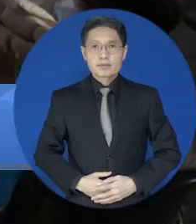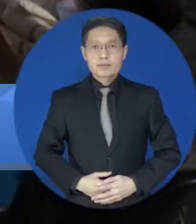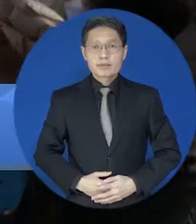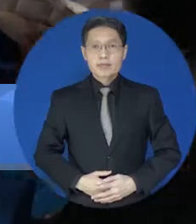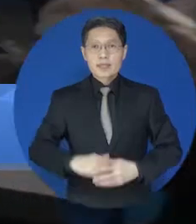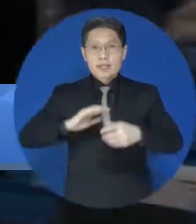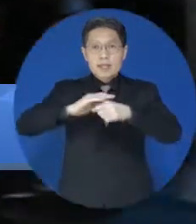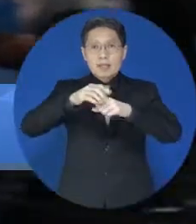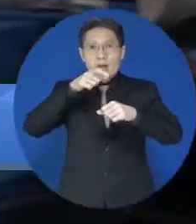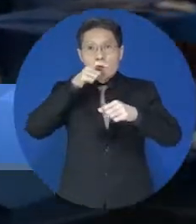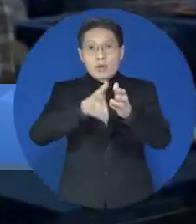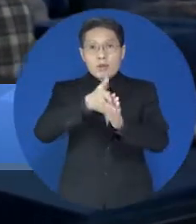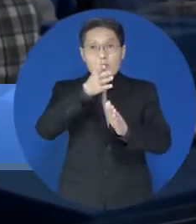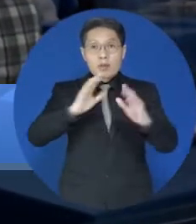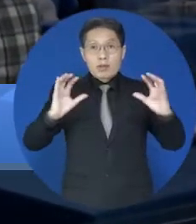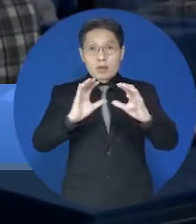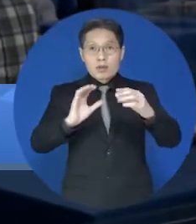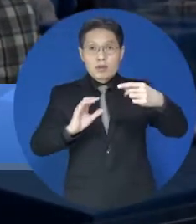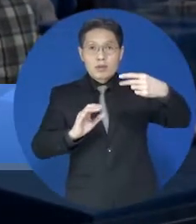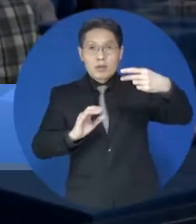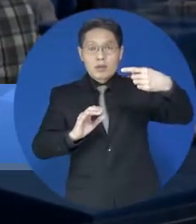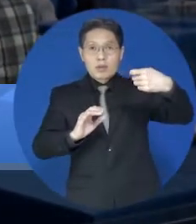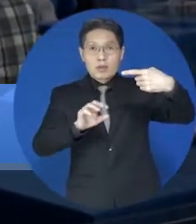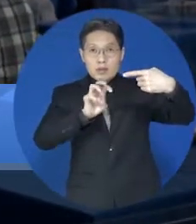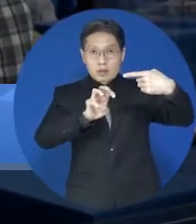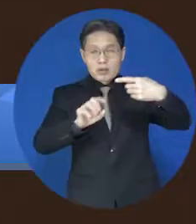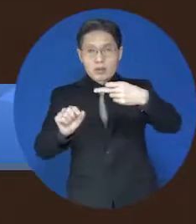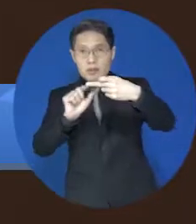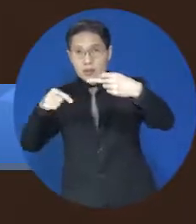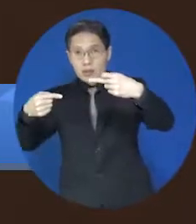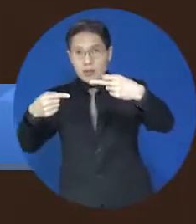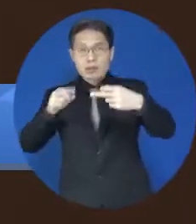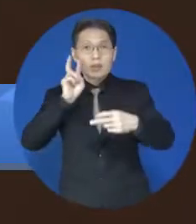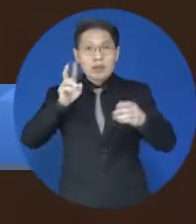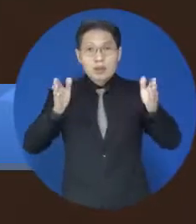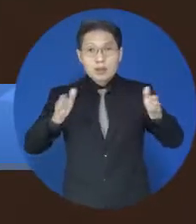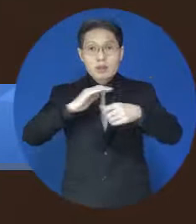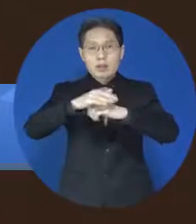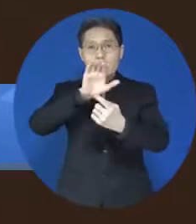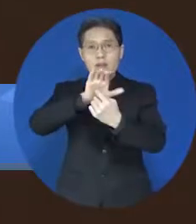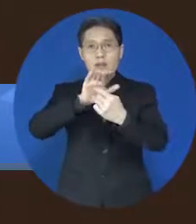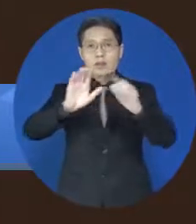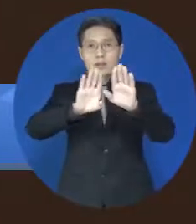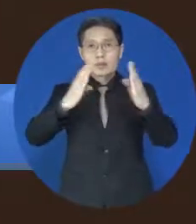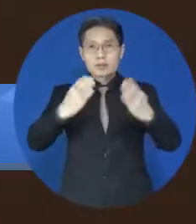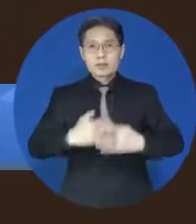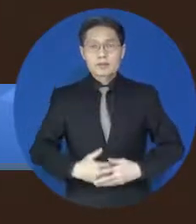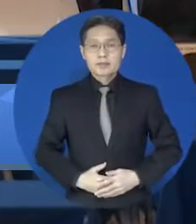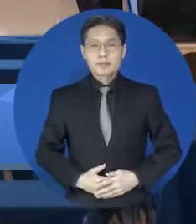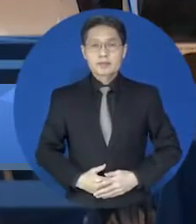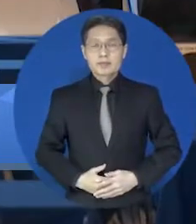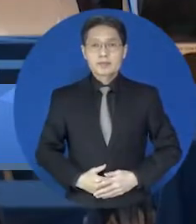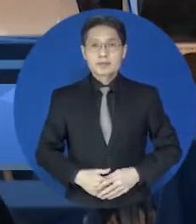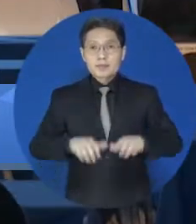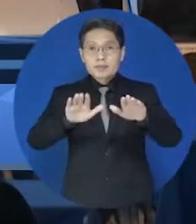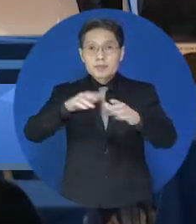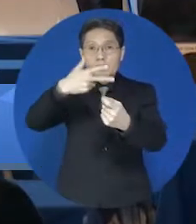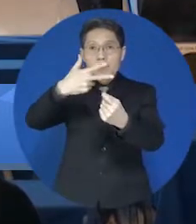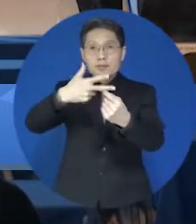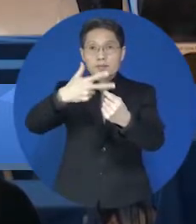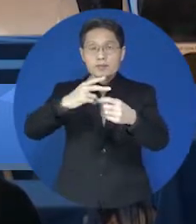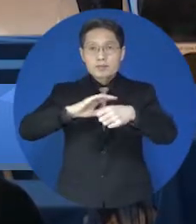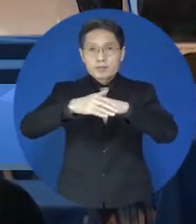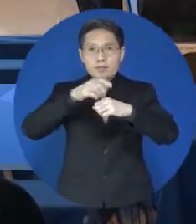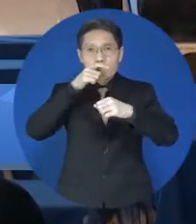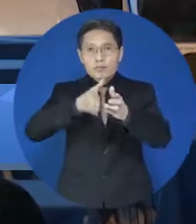세계 물 도시 포럼이 지난 11월 30일과 12월 1일 양일간 대구 엑스코에서 열렸습니다 올해로 치료제인